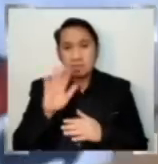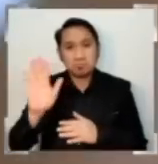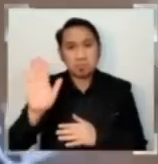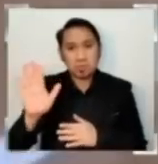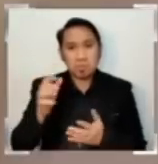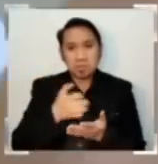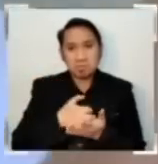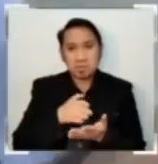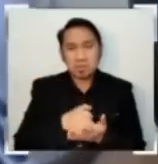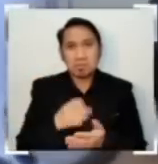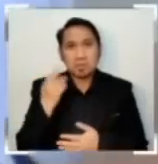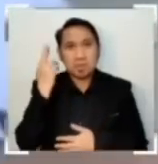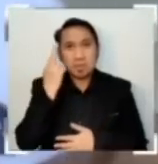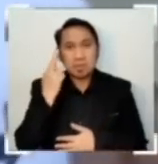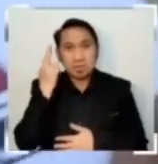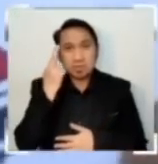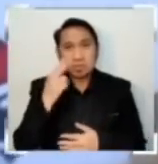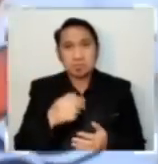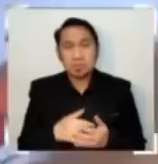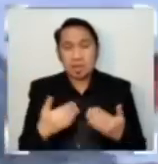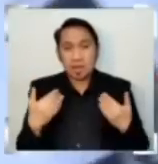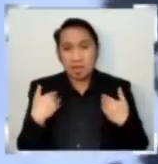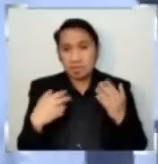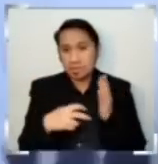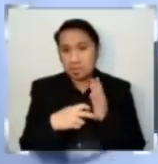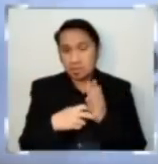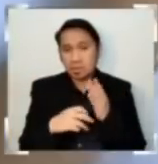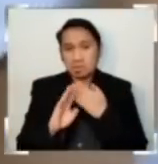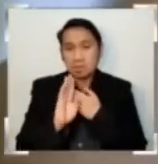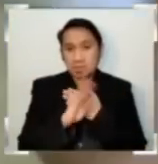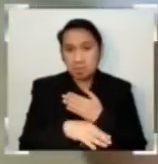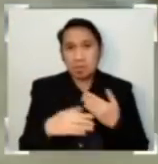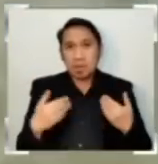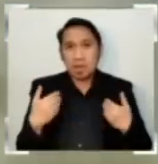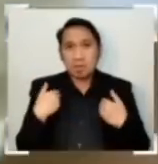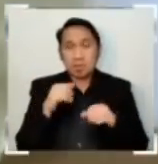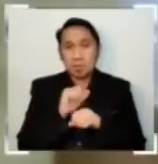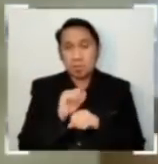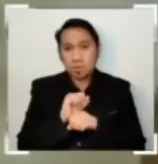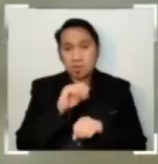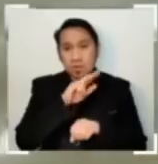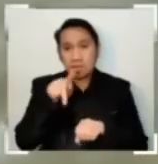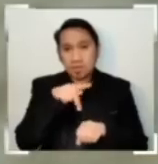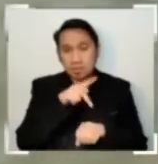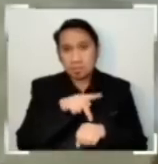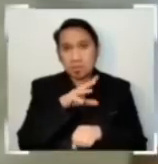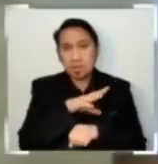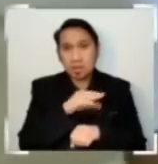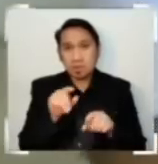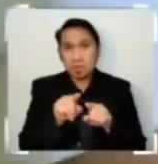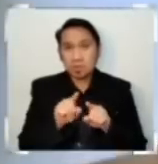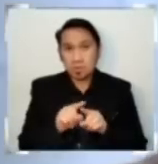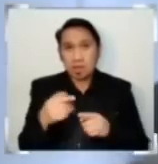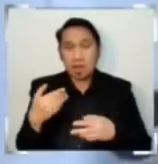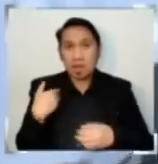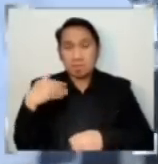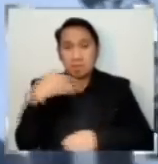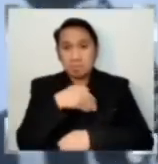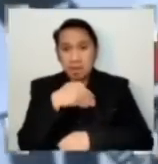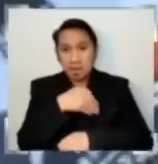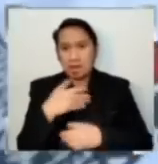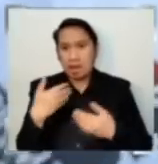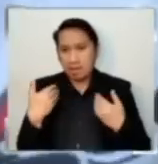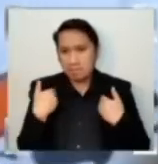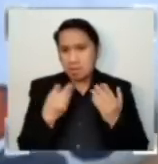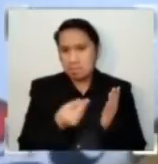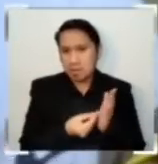Katwiran pa ng pasahero, may ticket siya pabalik, may trabaho rito sa Pilipinas at may laman din ng bank account. Ayon naman sa tauhan ng